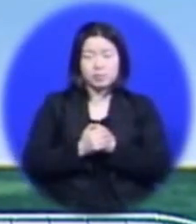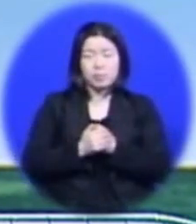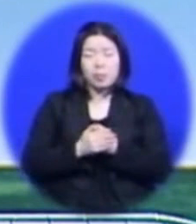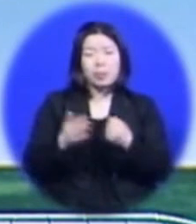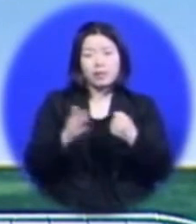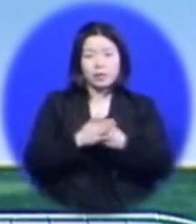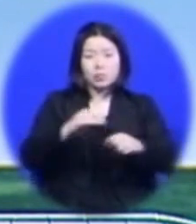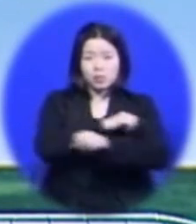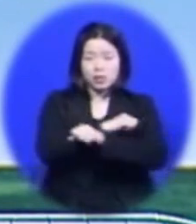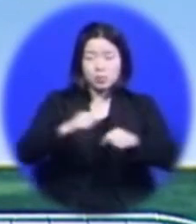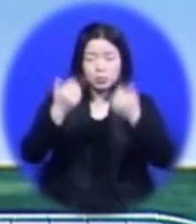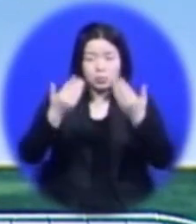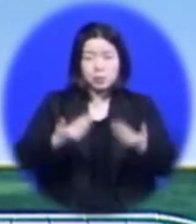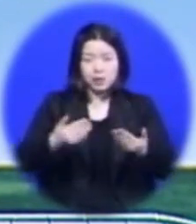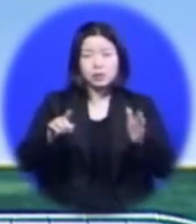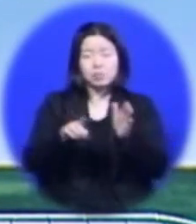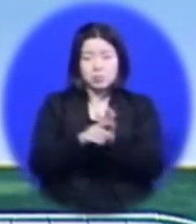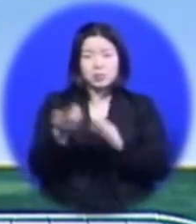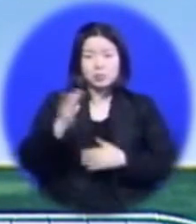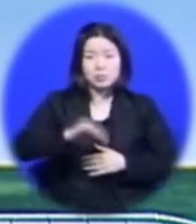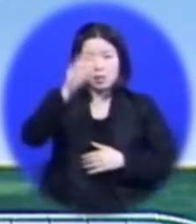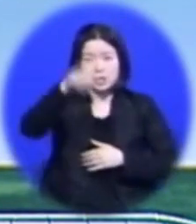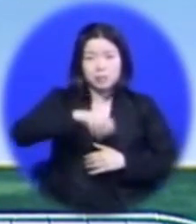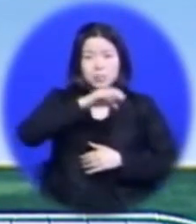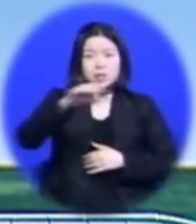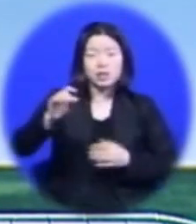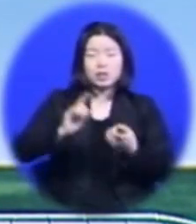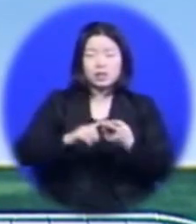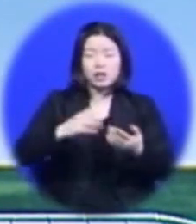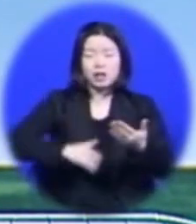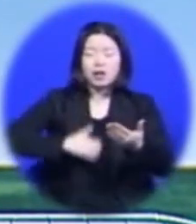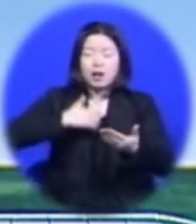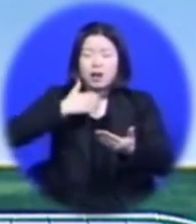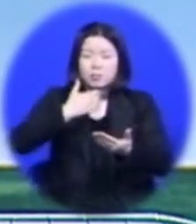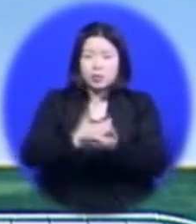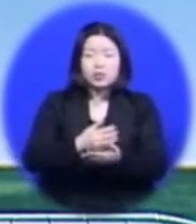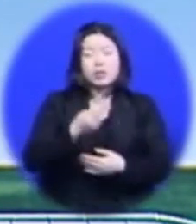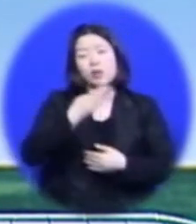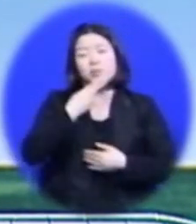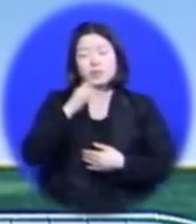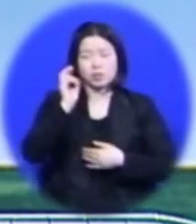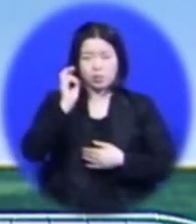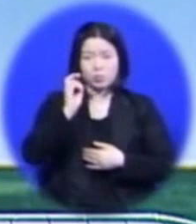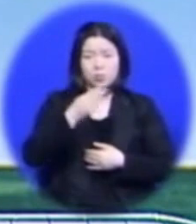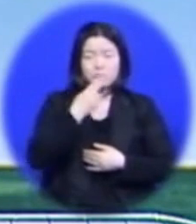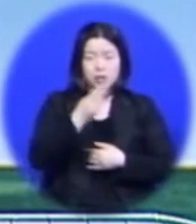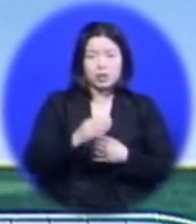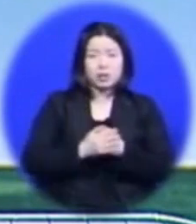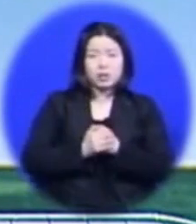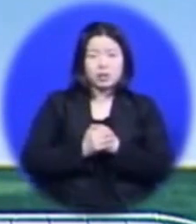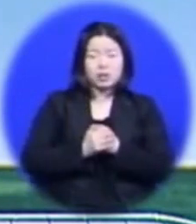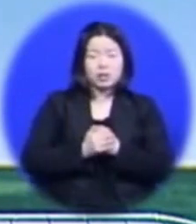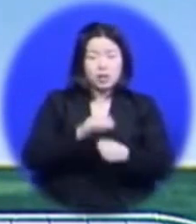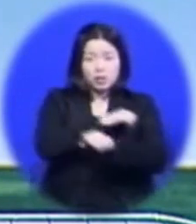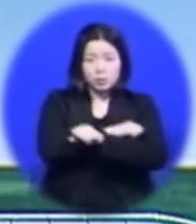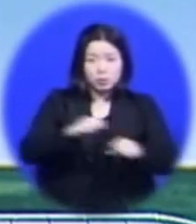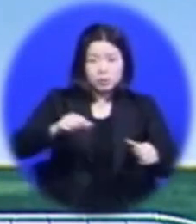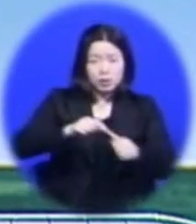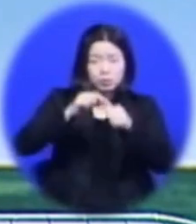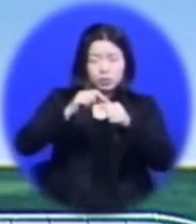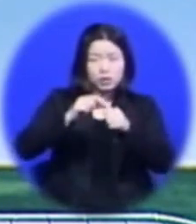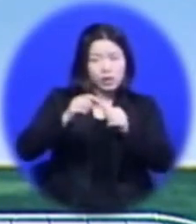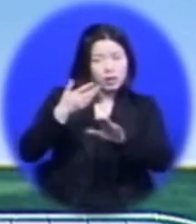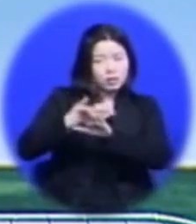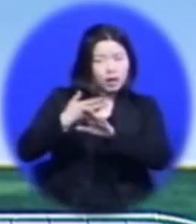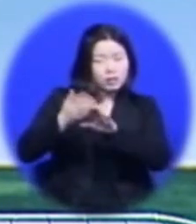그래서 용서받았다고 믿었지만 십자가에 대한 감격이 자기는 없었대. 용서와 구원이라는 말이